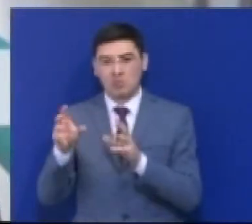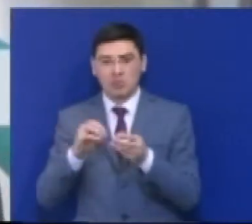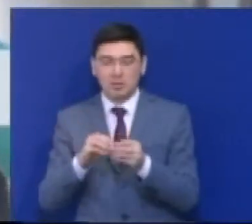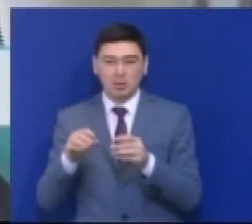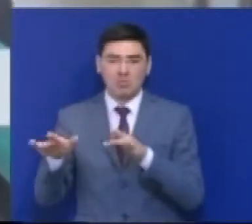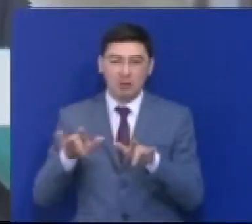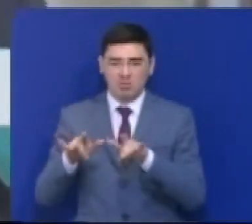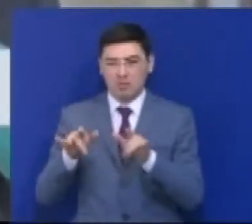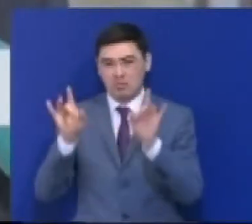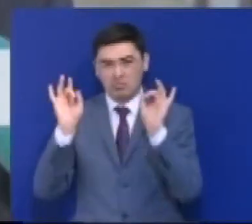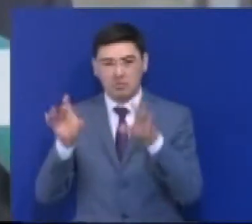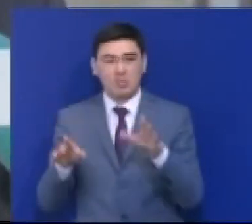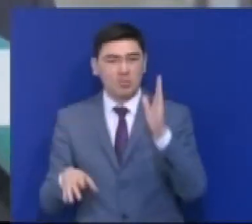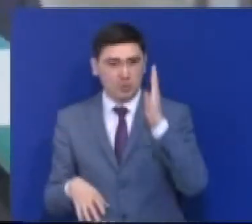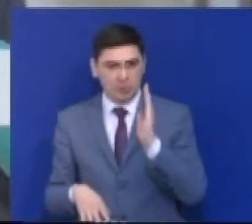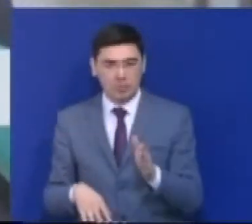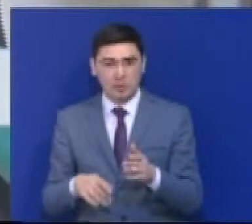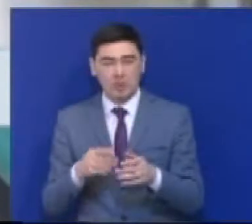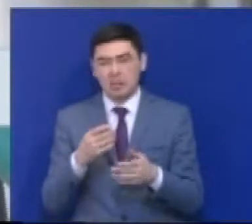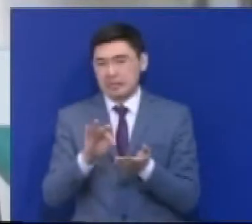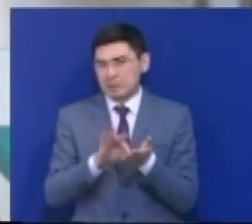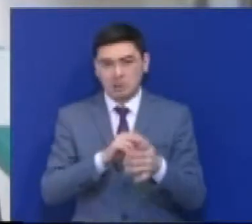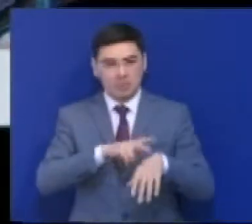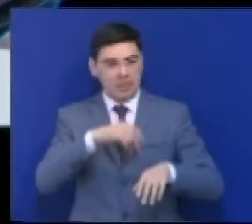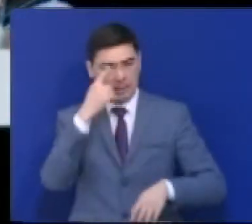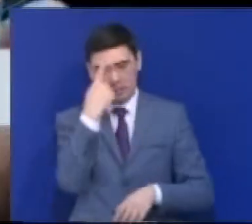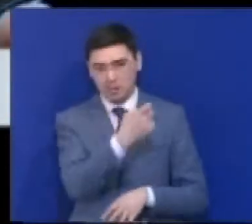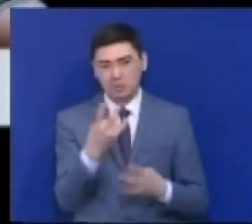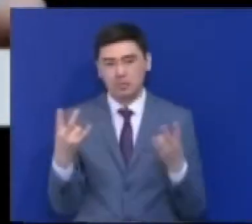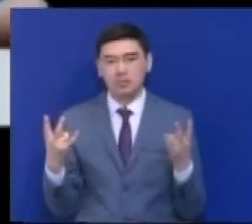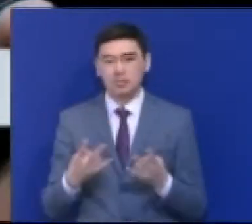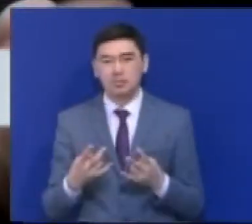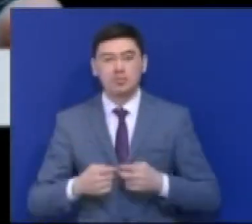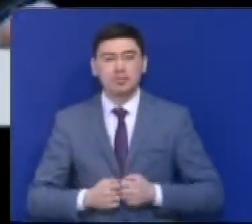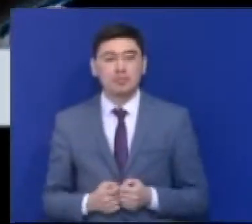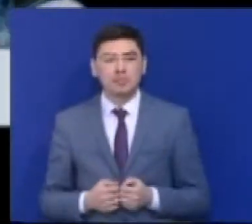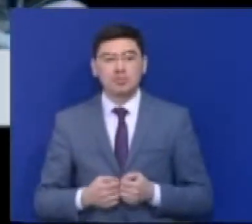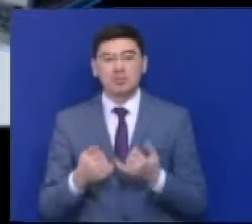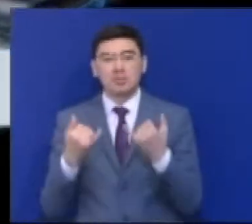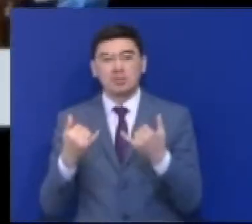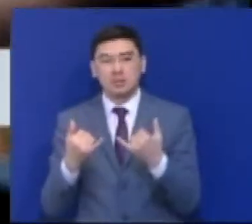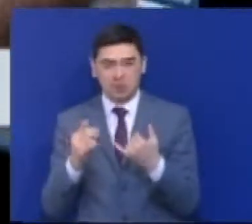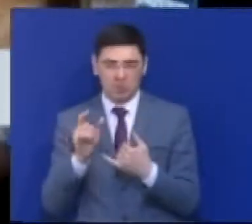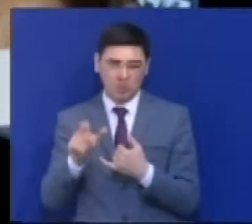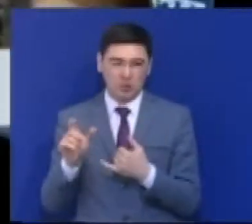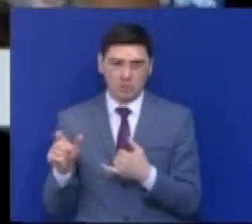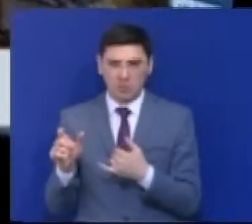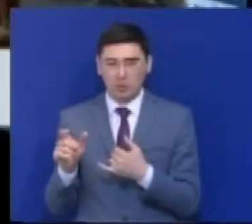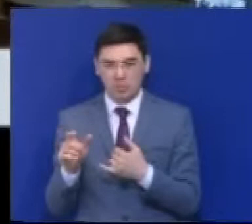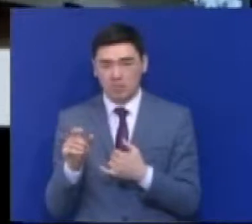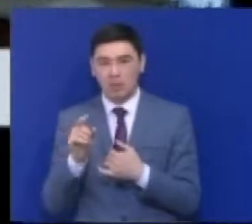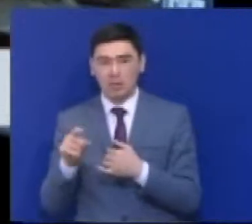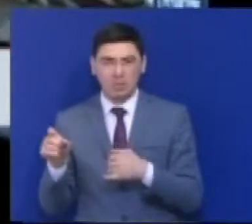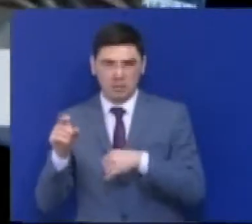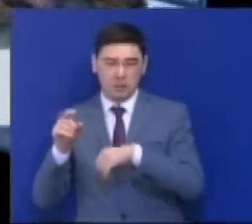шалса, жәбір көрген адамға жеткізіп, бірден полицияға хабарлаңыздар. Енді қалта тонаушылар айыппұл төлеп құтыла алмайды.